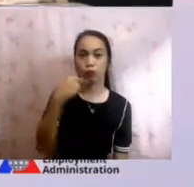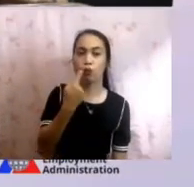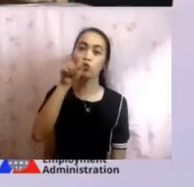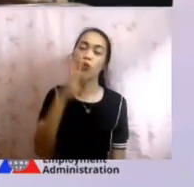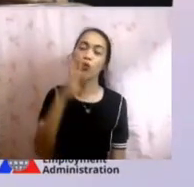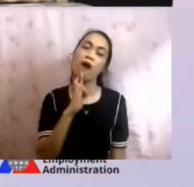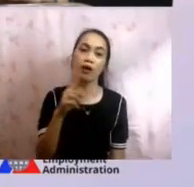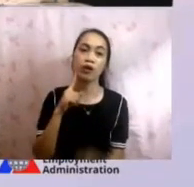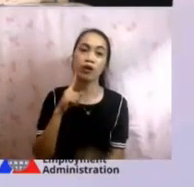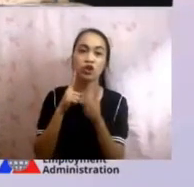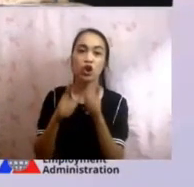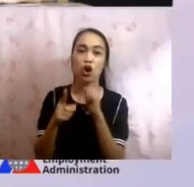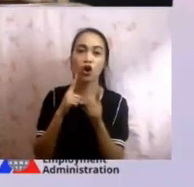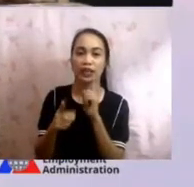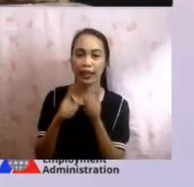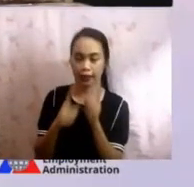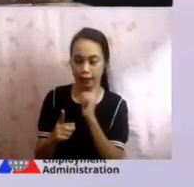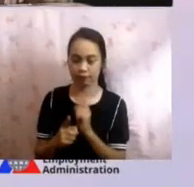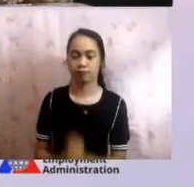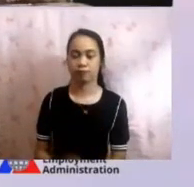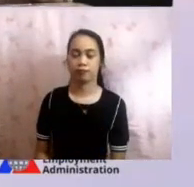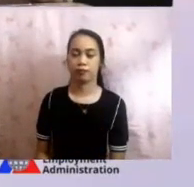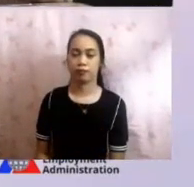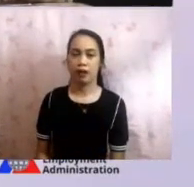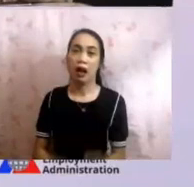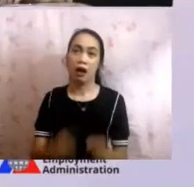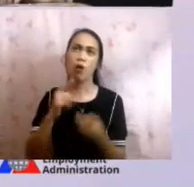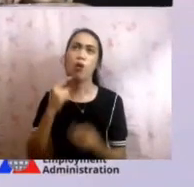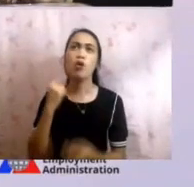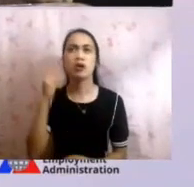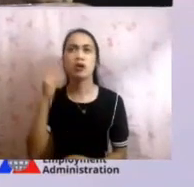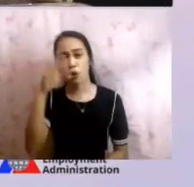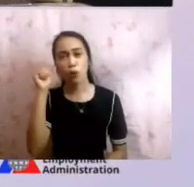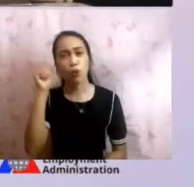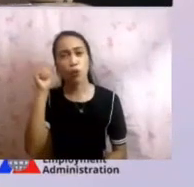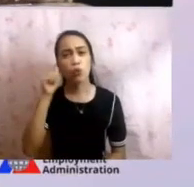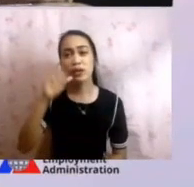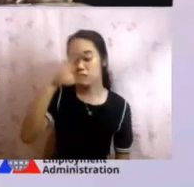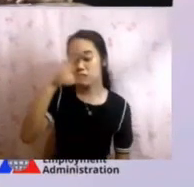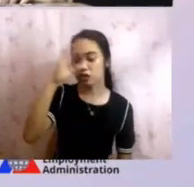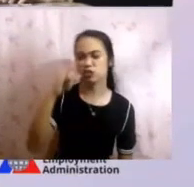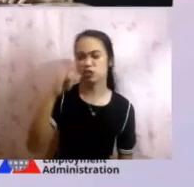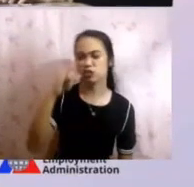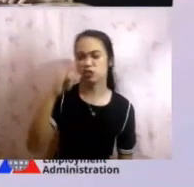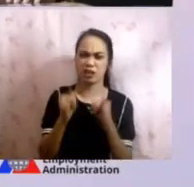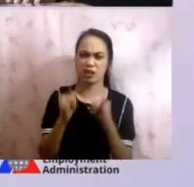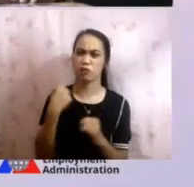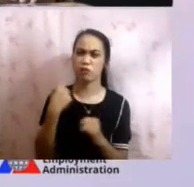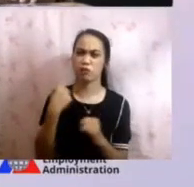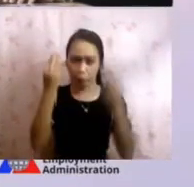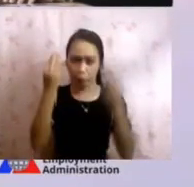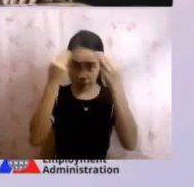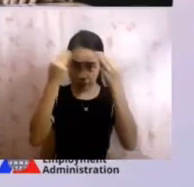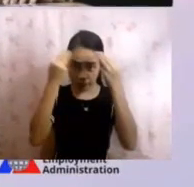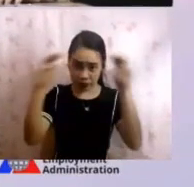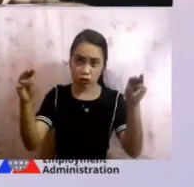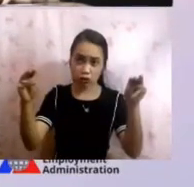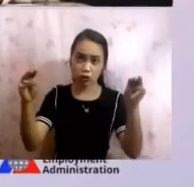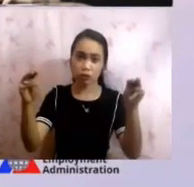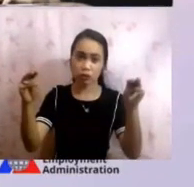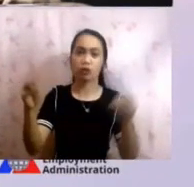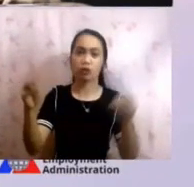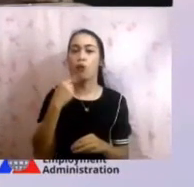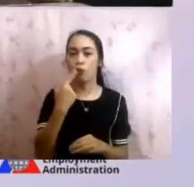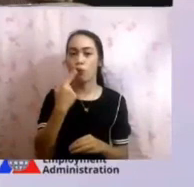dili na ta mo effort nga mag-search man lang kung kinsa ang HR manager, kinsa ang manager ng company, and ibutang nila na to is to whom it